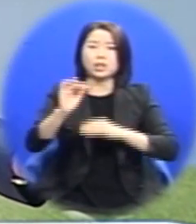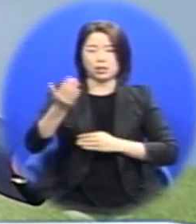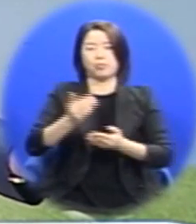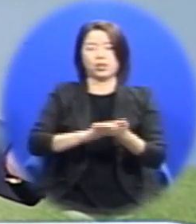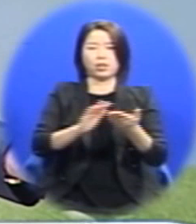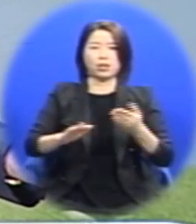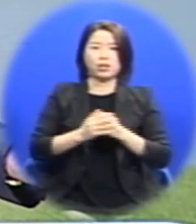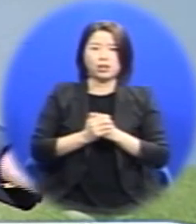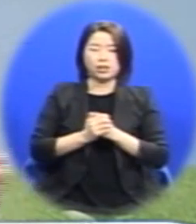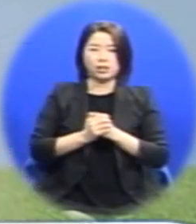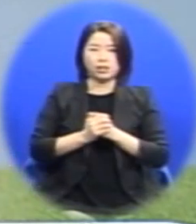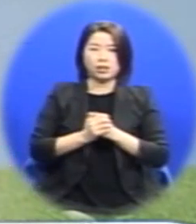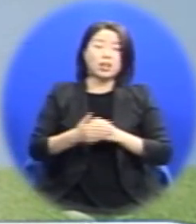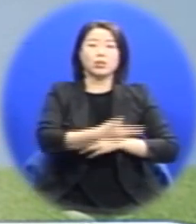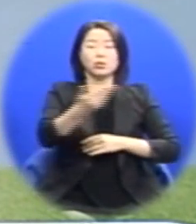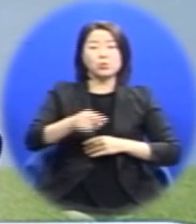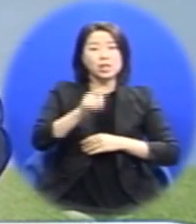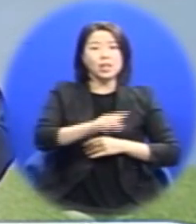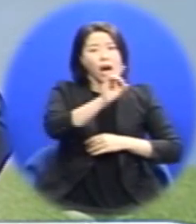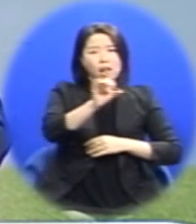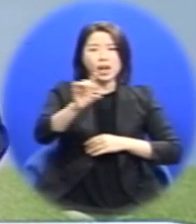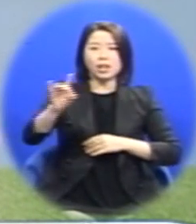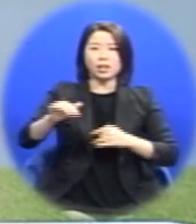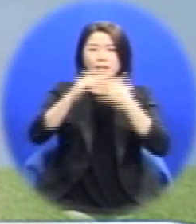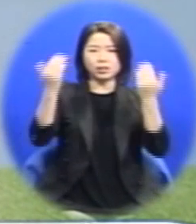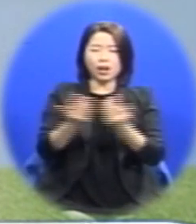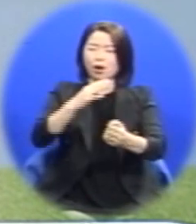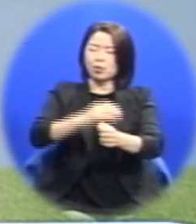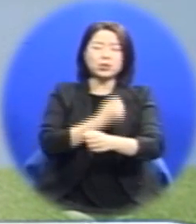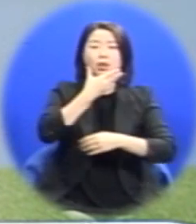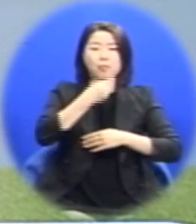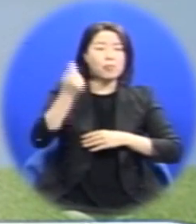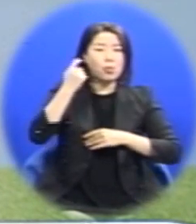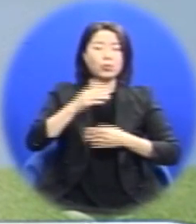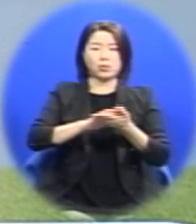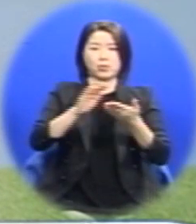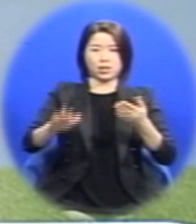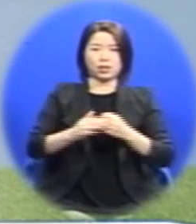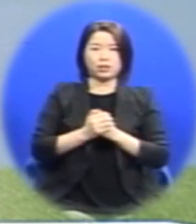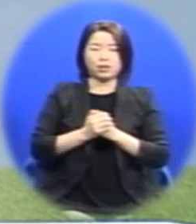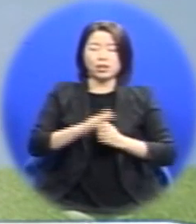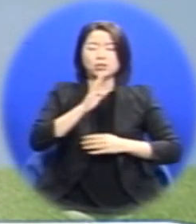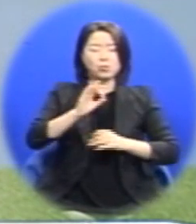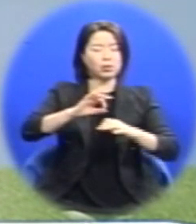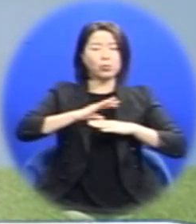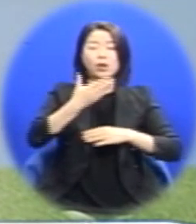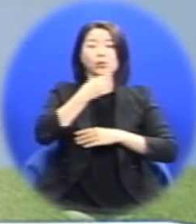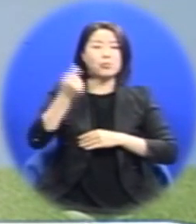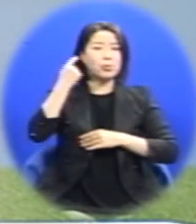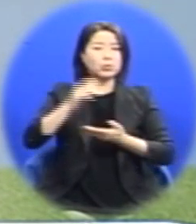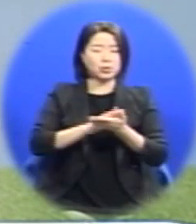됩니다. 여러분, 이 하나하나가 다 엄청난 복음입니다. 정말 놀라운